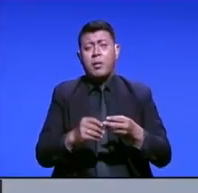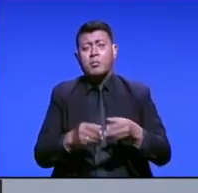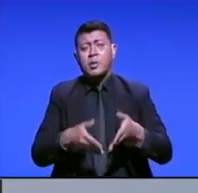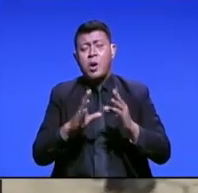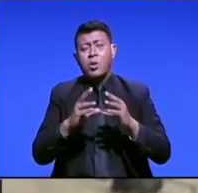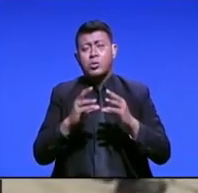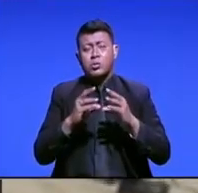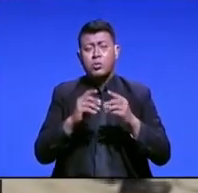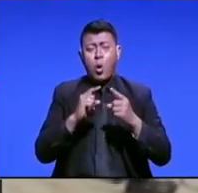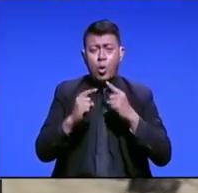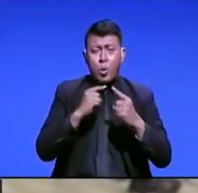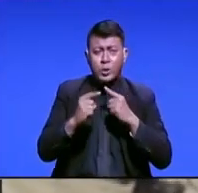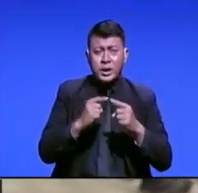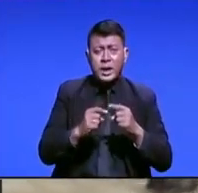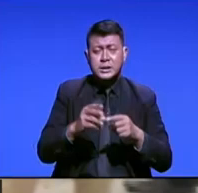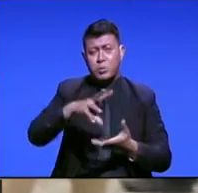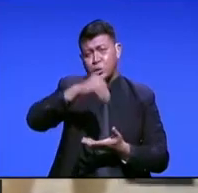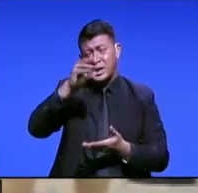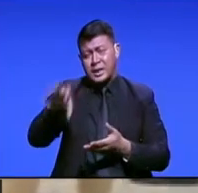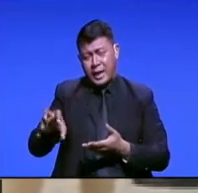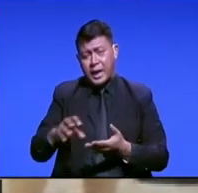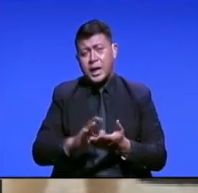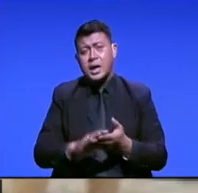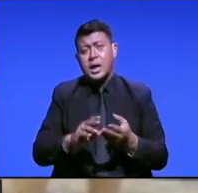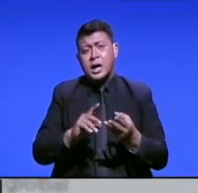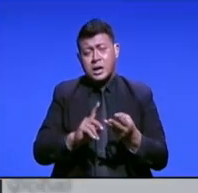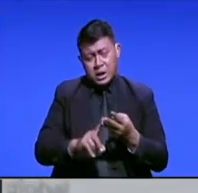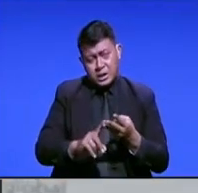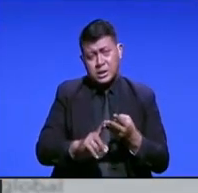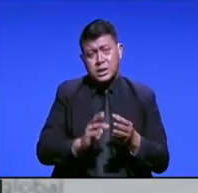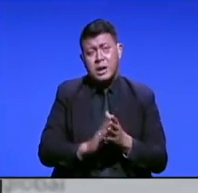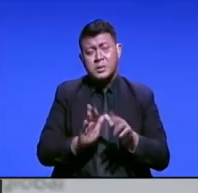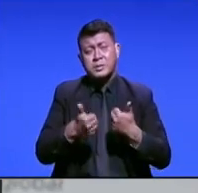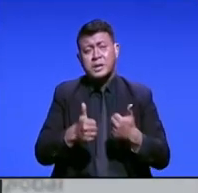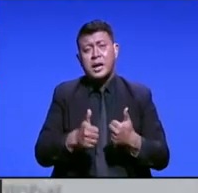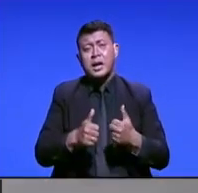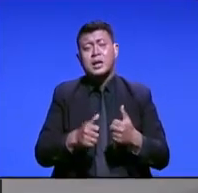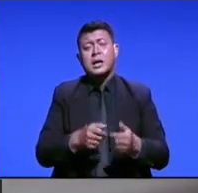lembaga pemerintahan pusat dan daerah, serta menciptakan SDM Indonesia yang unggul,